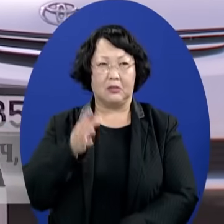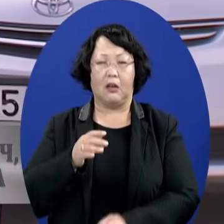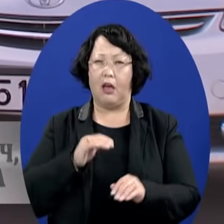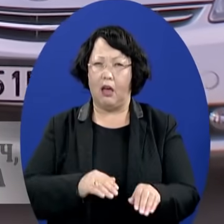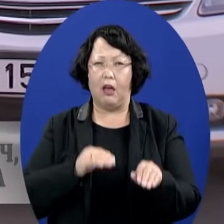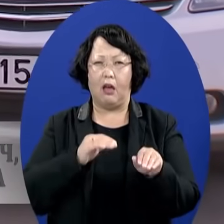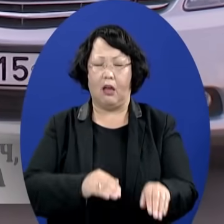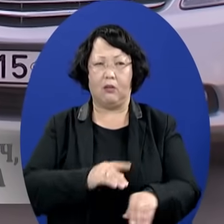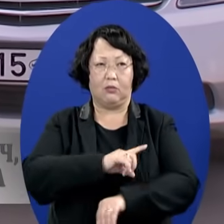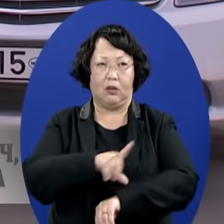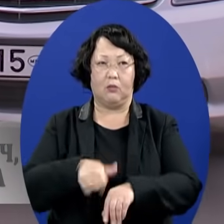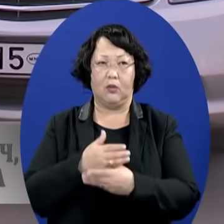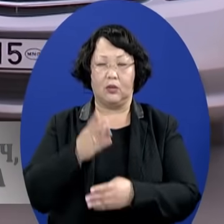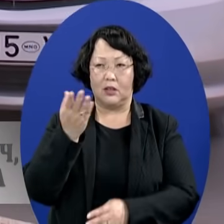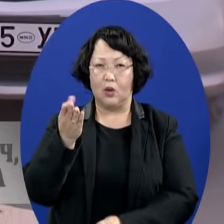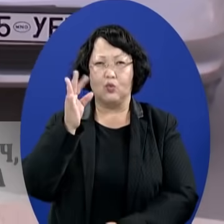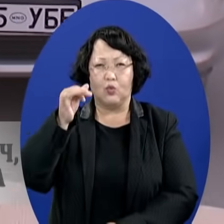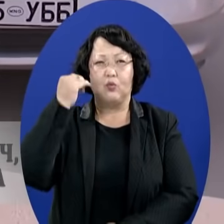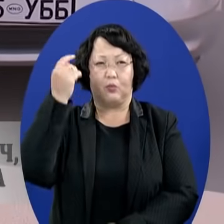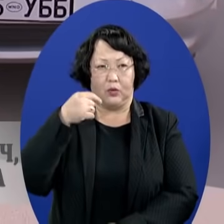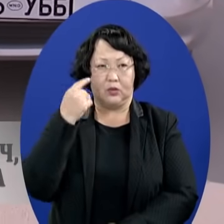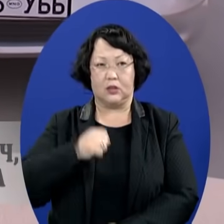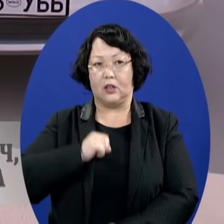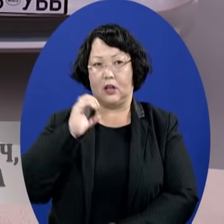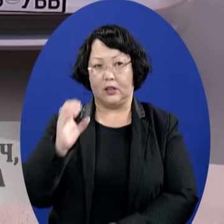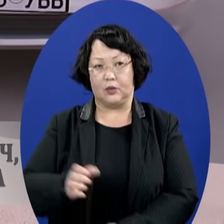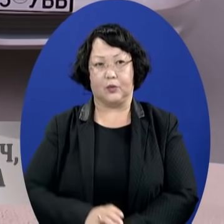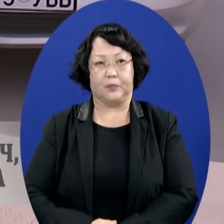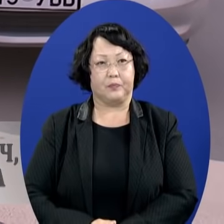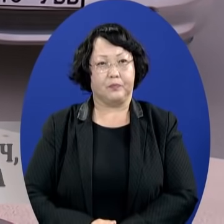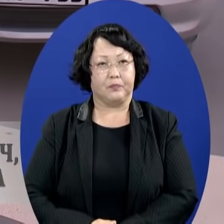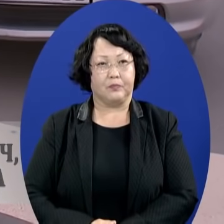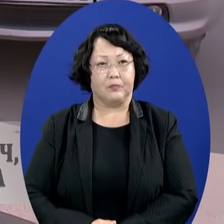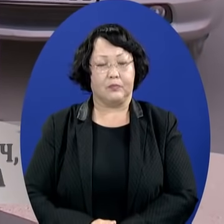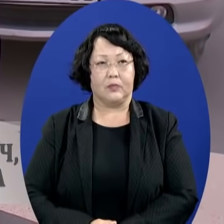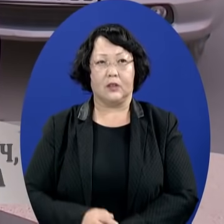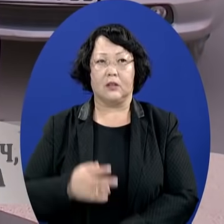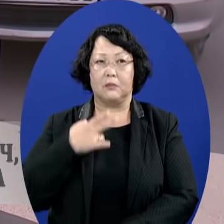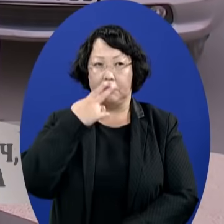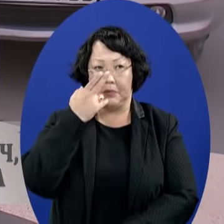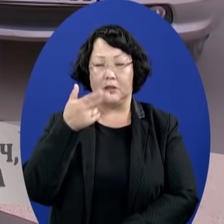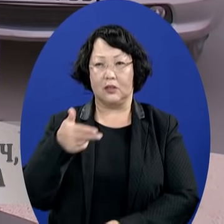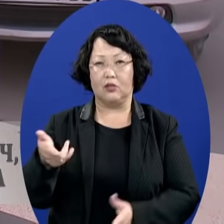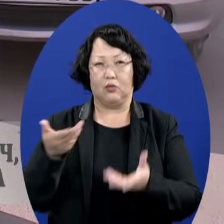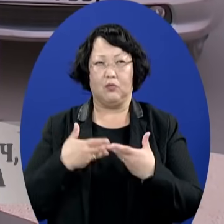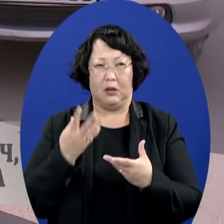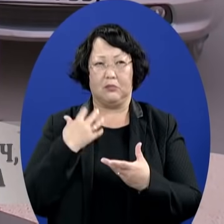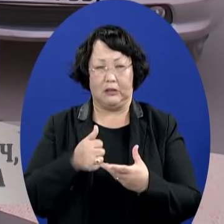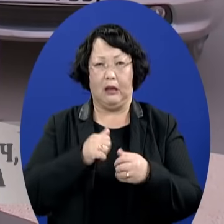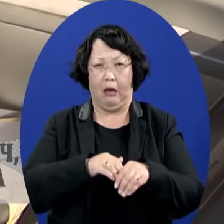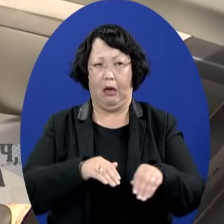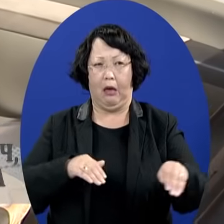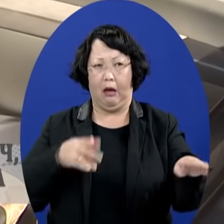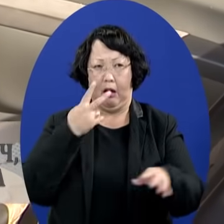зогслоо штэ энд. Ямар санал бодолтой вэ? Таах та бензин нэлбэгөө зүгээр л юм штэ. Ингээд зогсоох хэцүү л юм